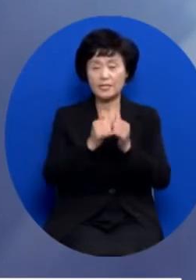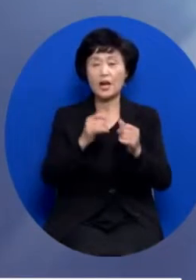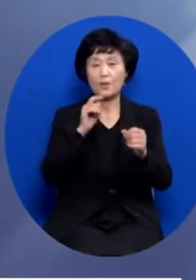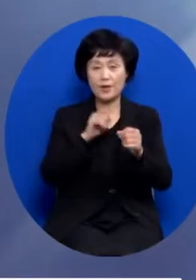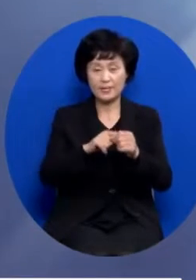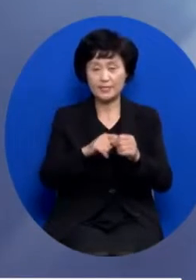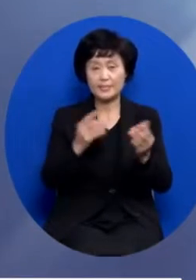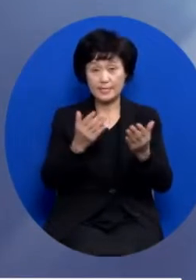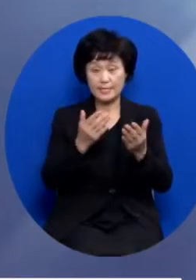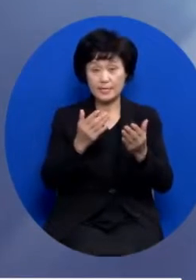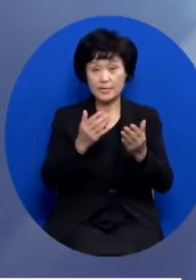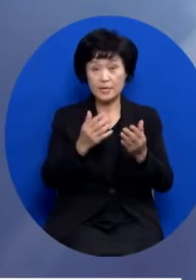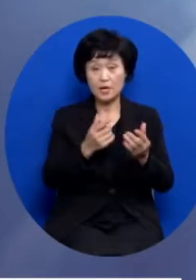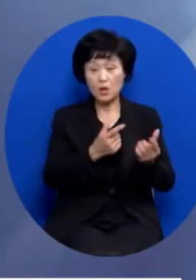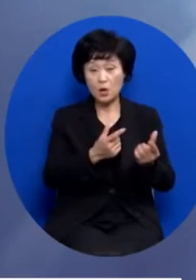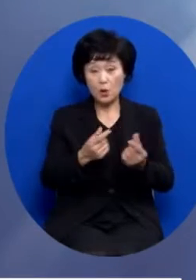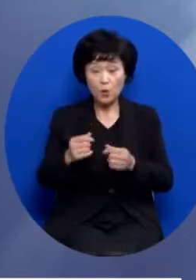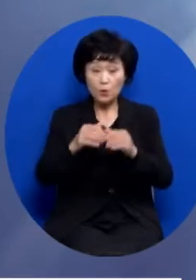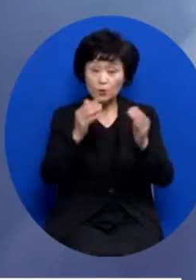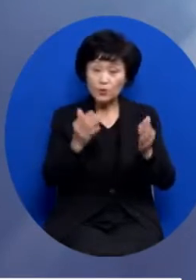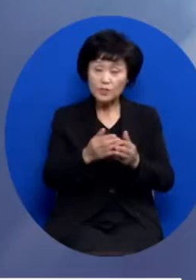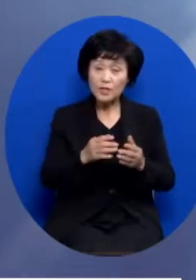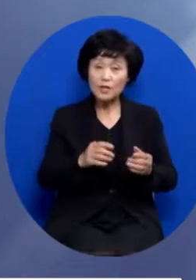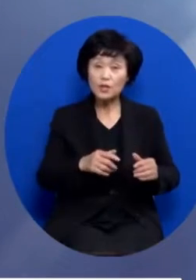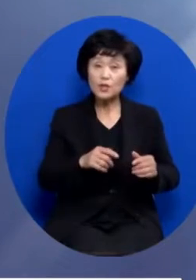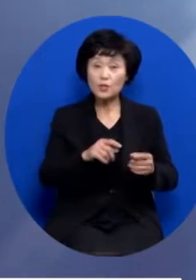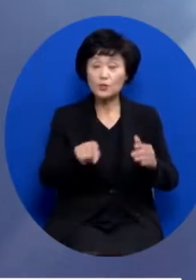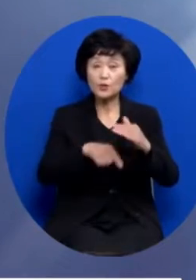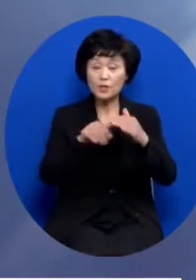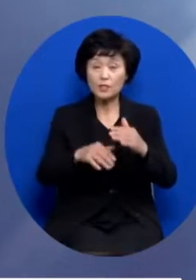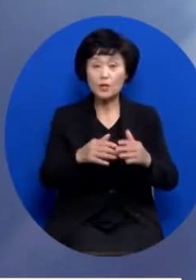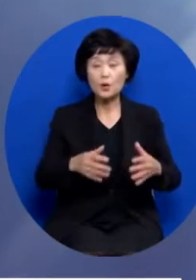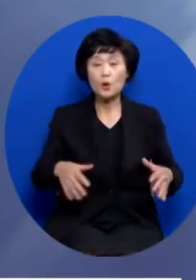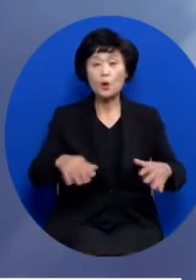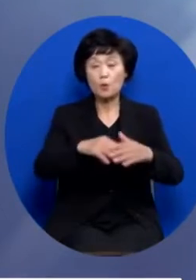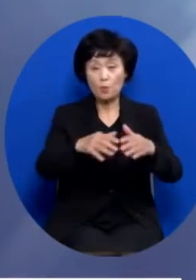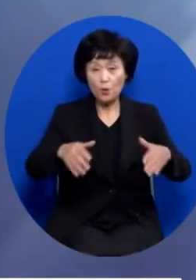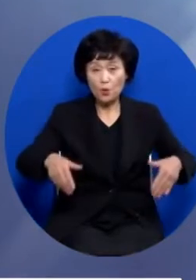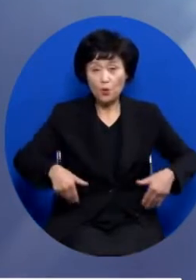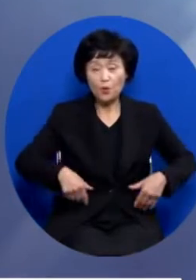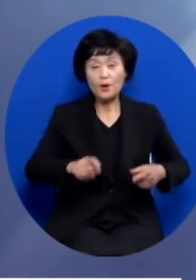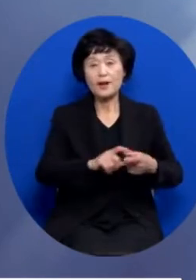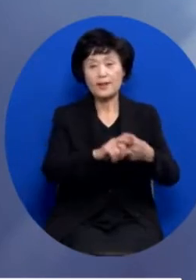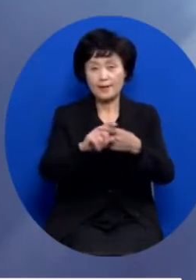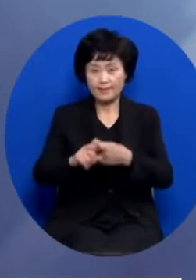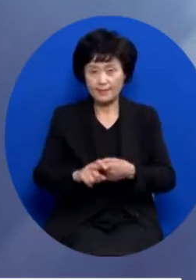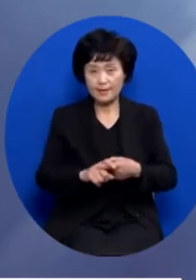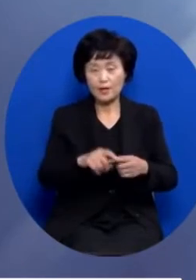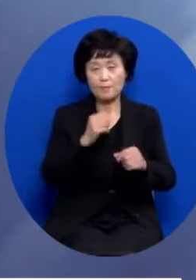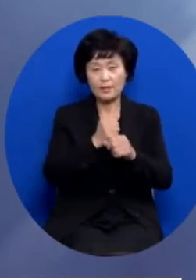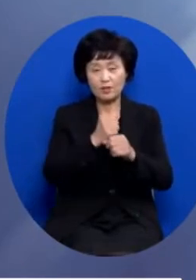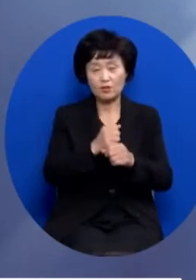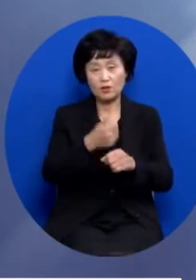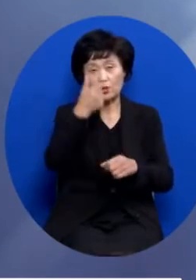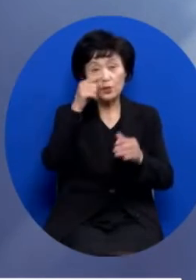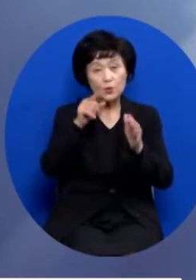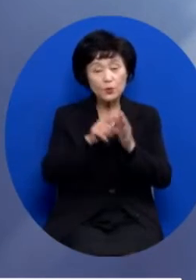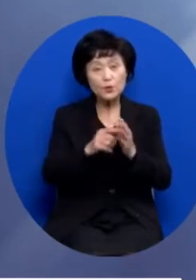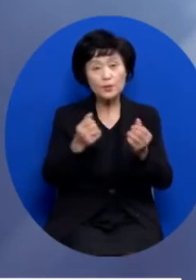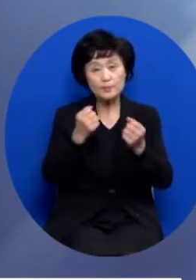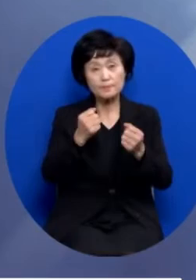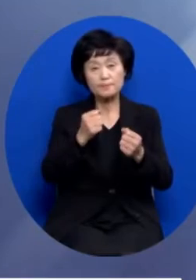사회적 공동체 속에서 포용과 연대, 그리고 사회적 통합을 하는 과정에서 기독교인 또는